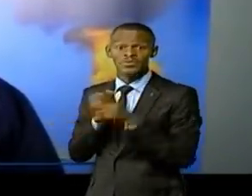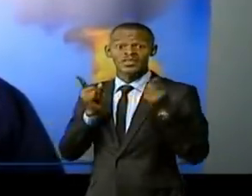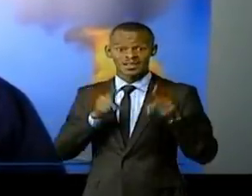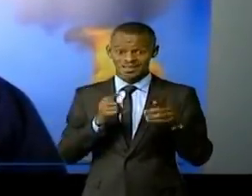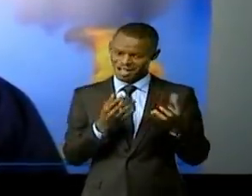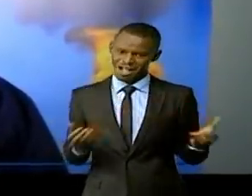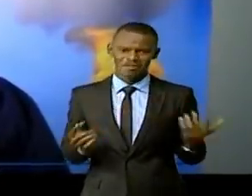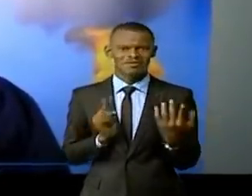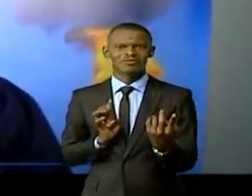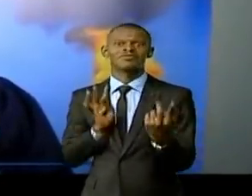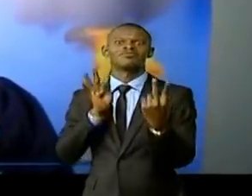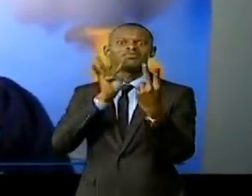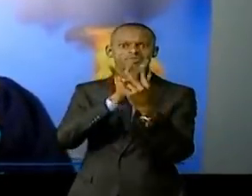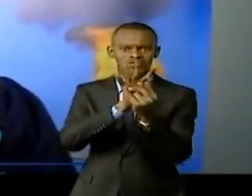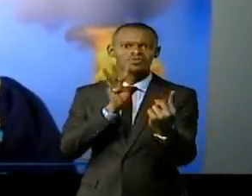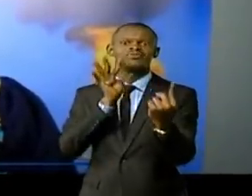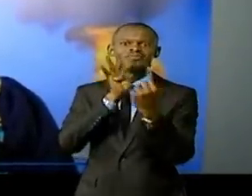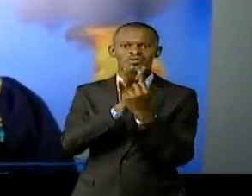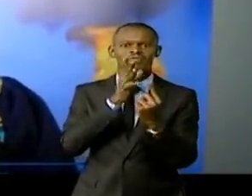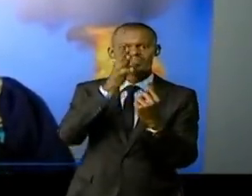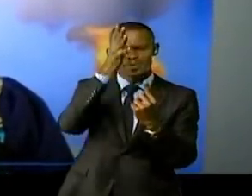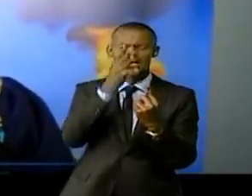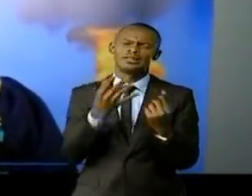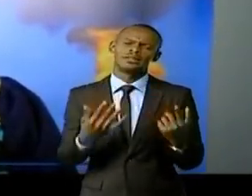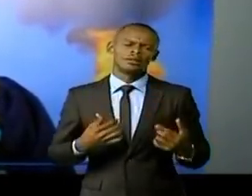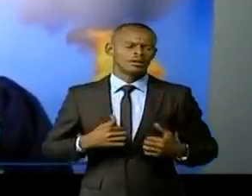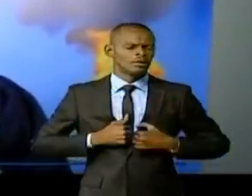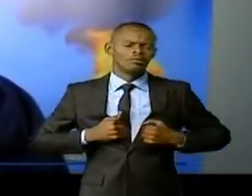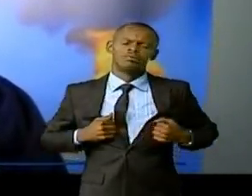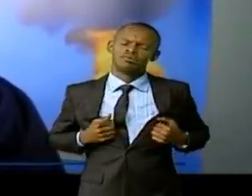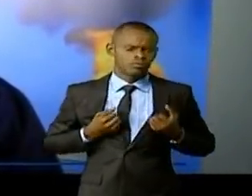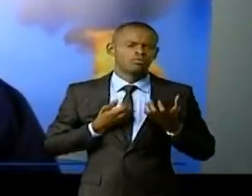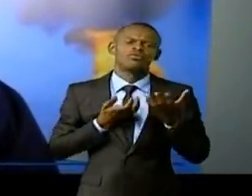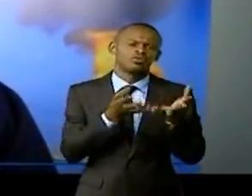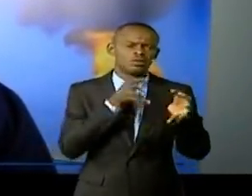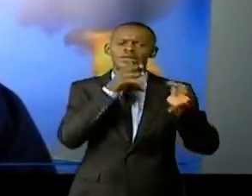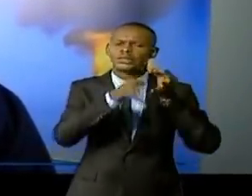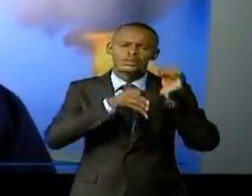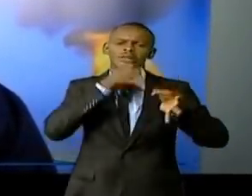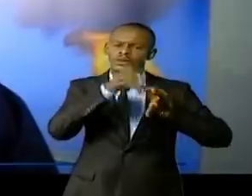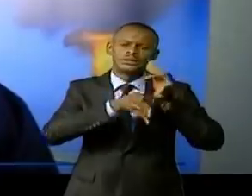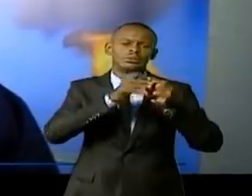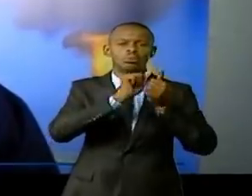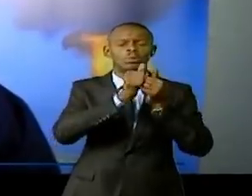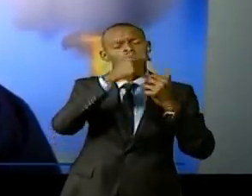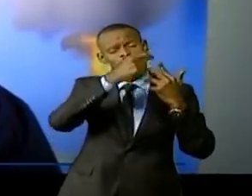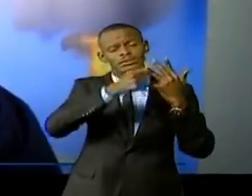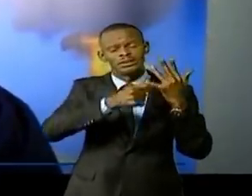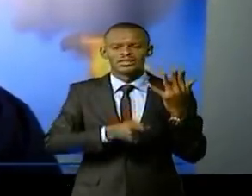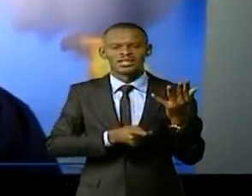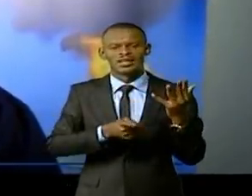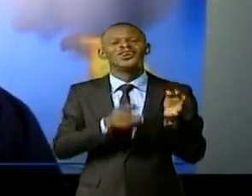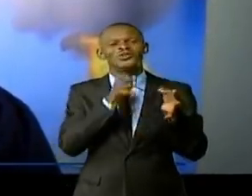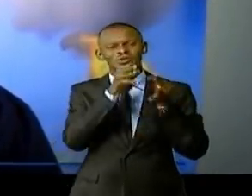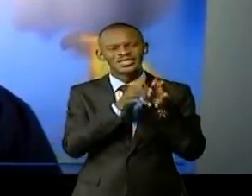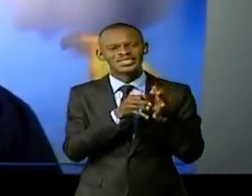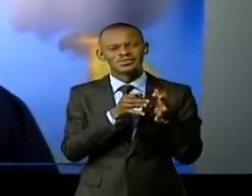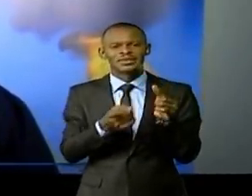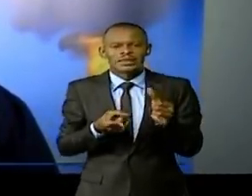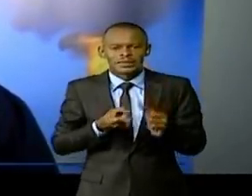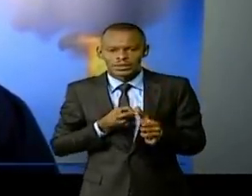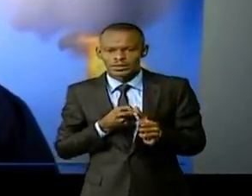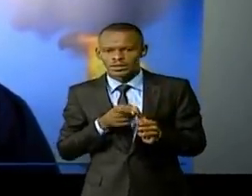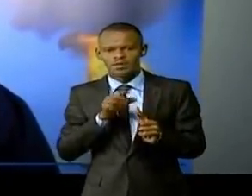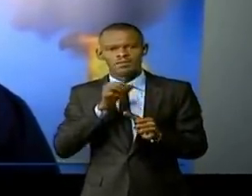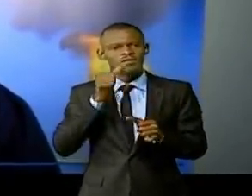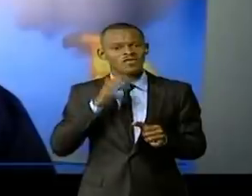des conditions hygiéniques, des conditions de travail qui ne sont pas bonnes, puisqu'il y a une latrine pour 87 femmes qui a